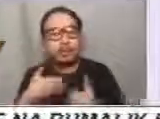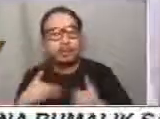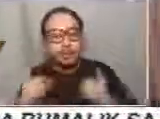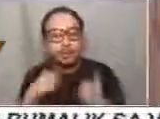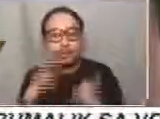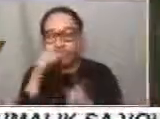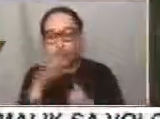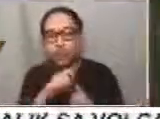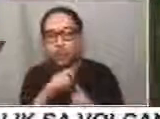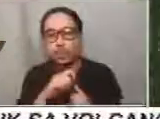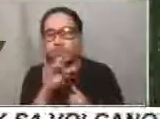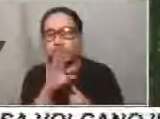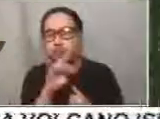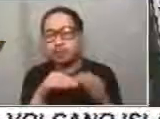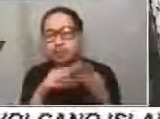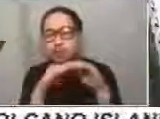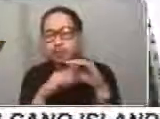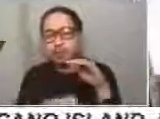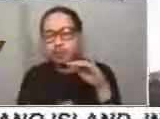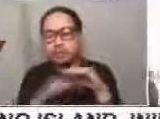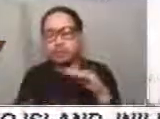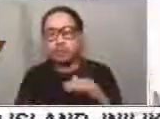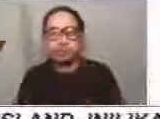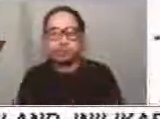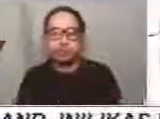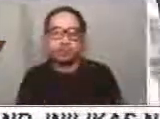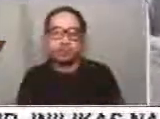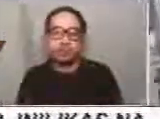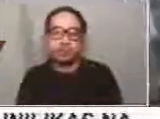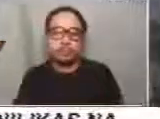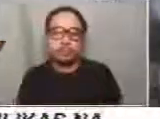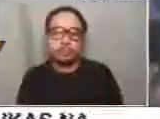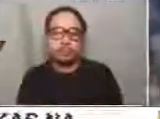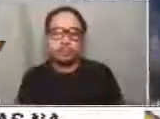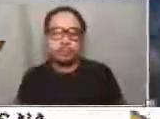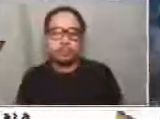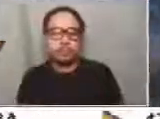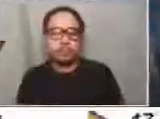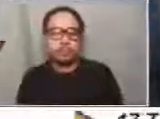ng ekonomiya para makatulong sa pagbangon ng bansa sa epekto ng pandemya.